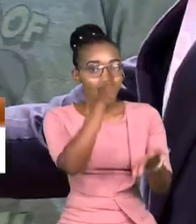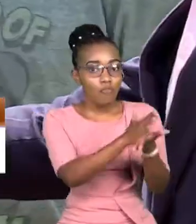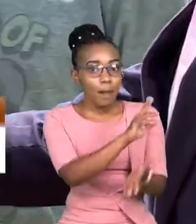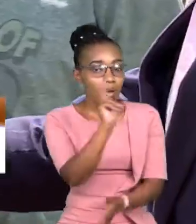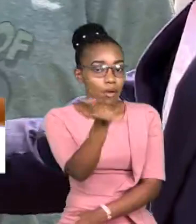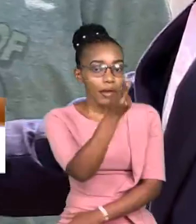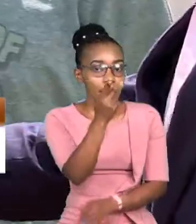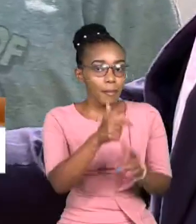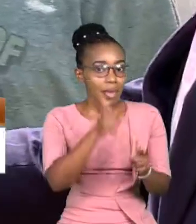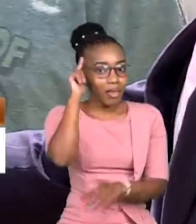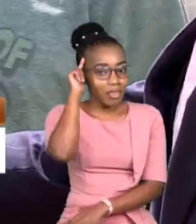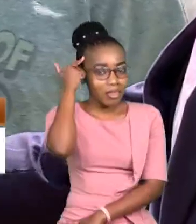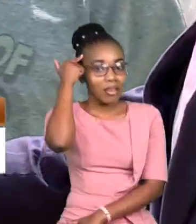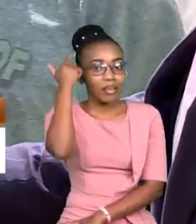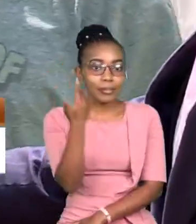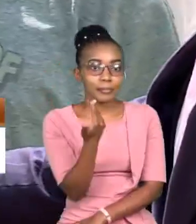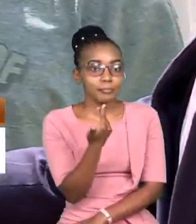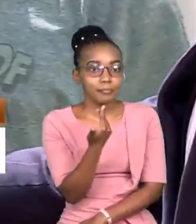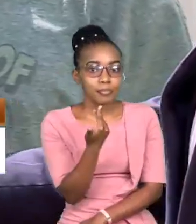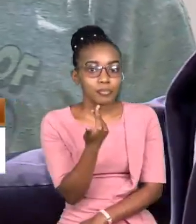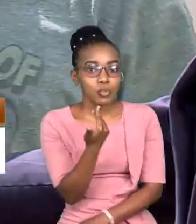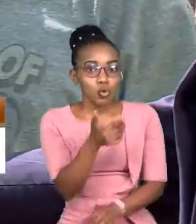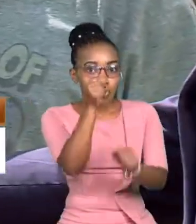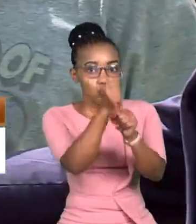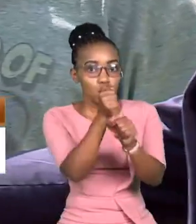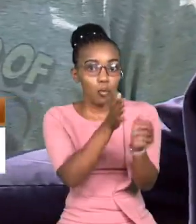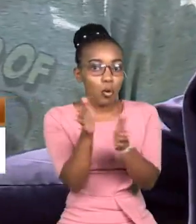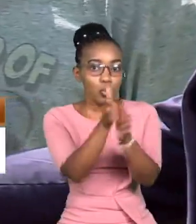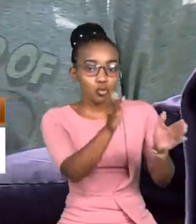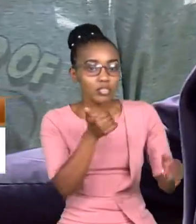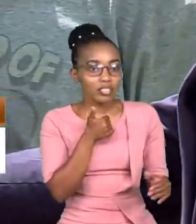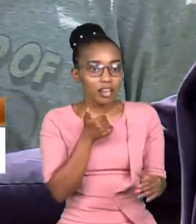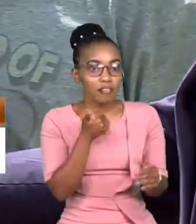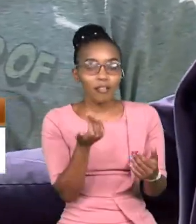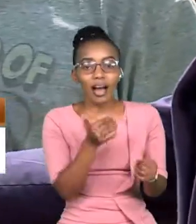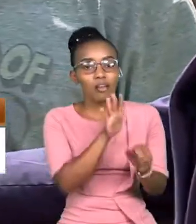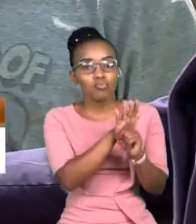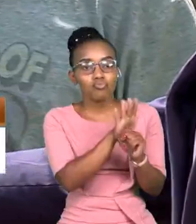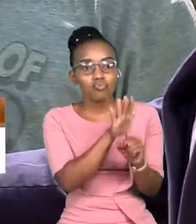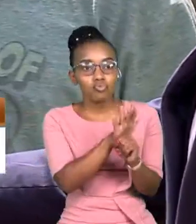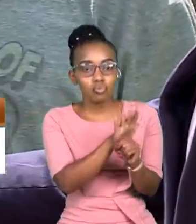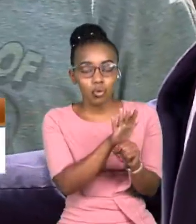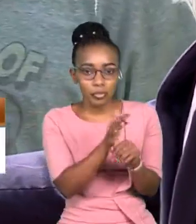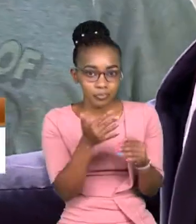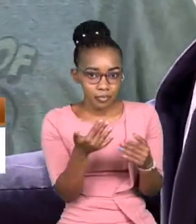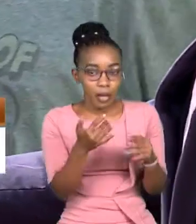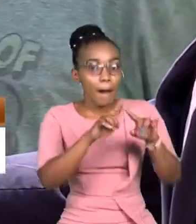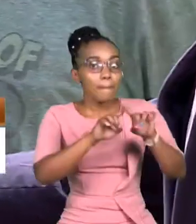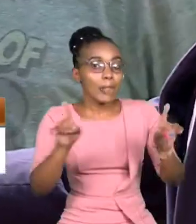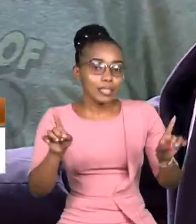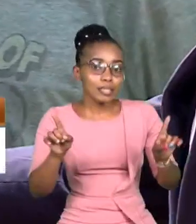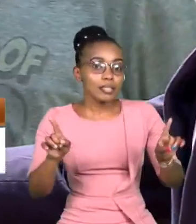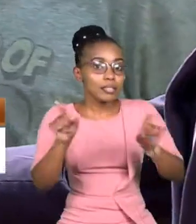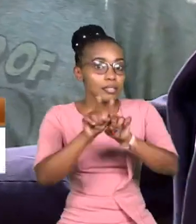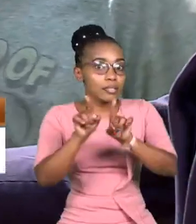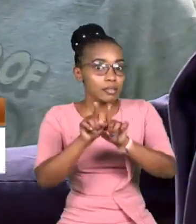Kenya, mimi naona itakuja kuprovide kitu tunaita job opportunities that you're going to be zitakuwa mingi, I mean, sinaona. Lakini bado